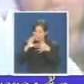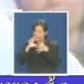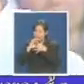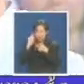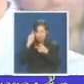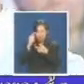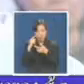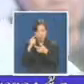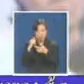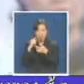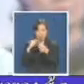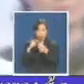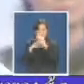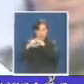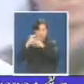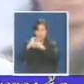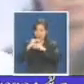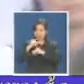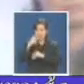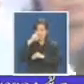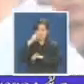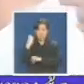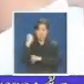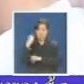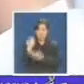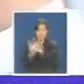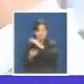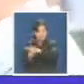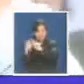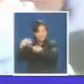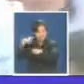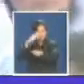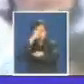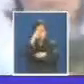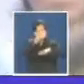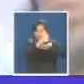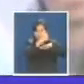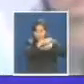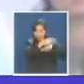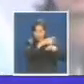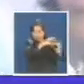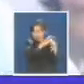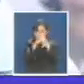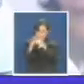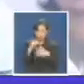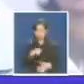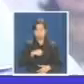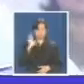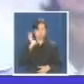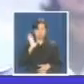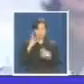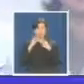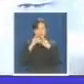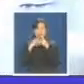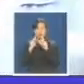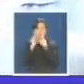การจัดซื้ออะไรไทยเข้มแข็งไม่เกี่ยวหรอกแต่เมื่อท่านบอกว่าตั้งกรรมการกรรมการบอกให้ท่านรับผิดชอบผมบอกท่านก็บอกว่าท่านลา